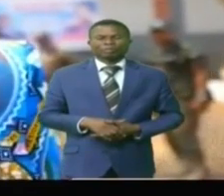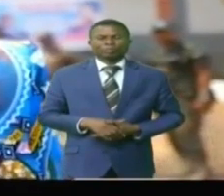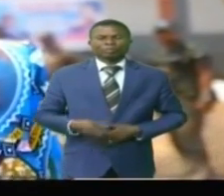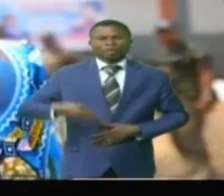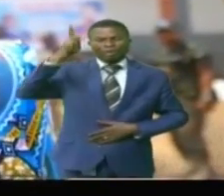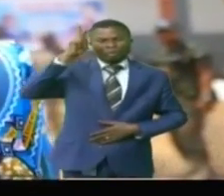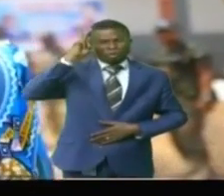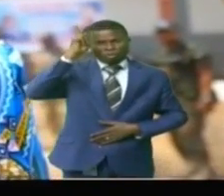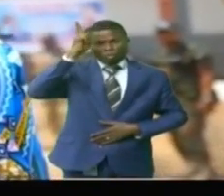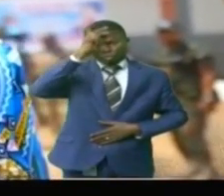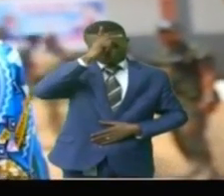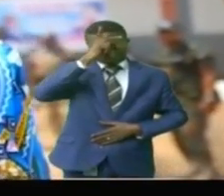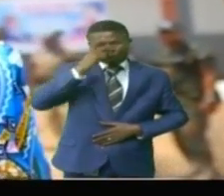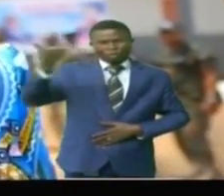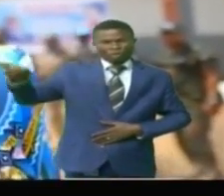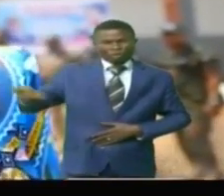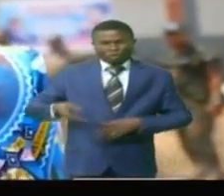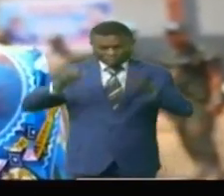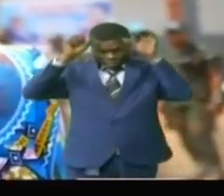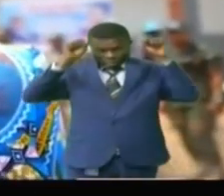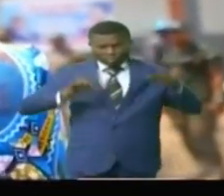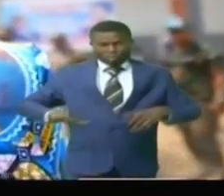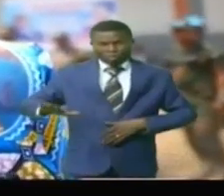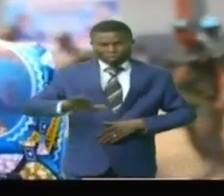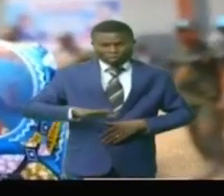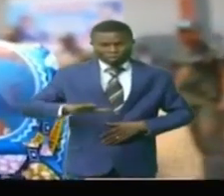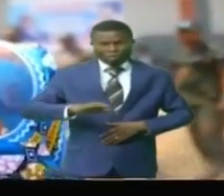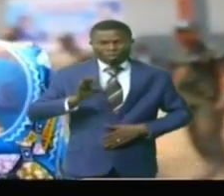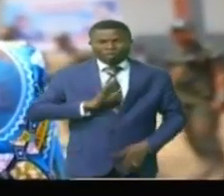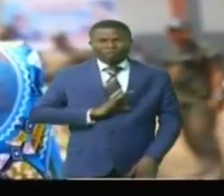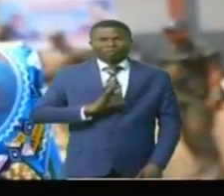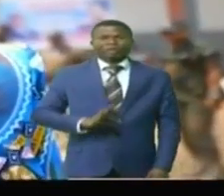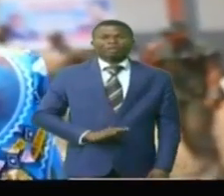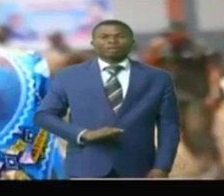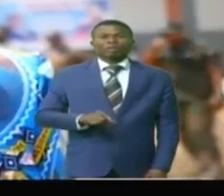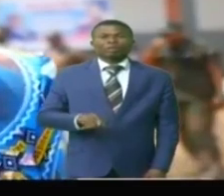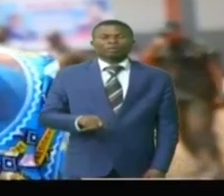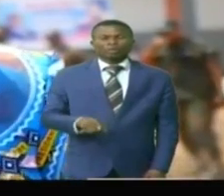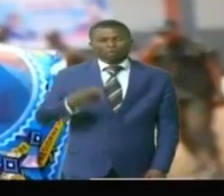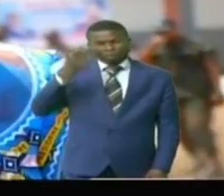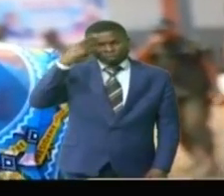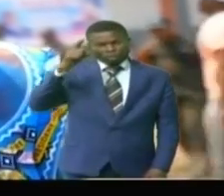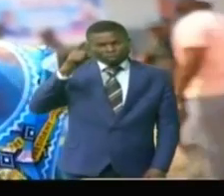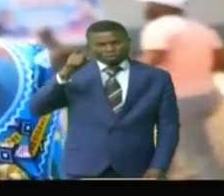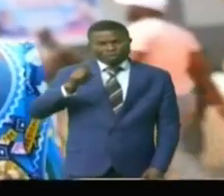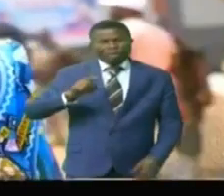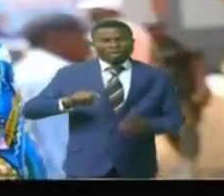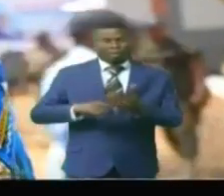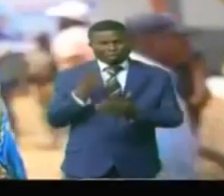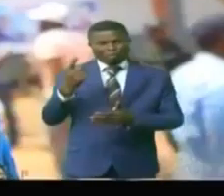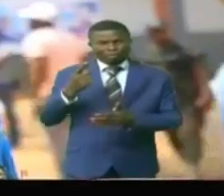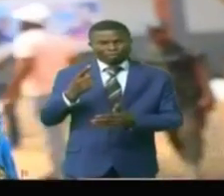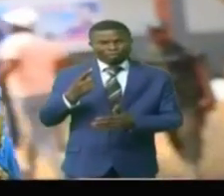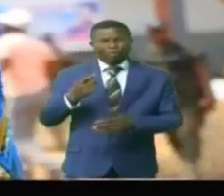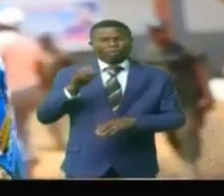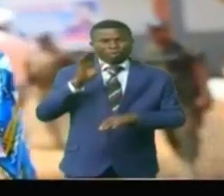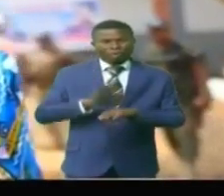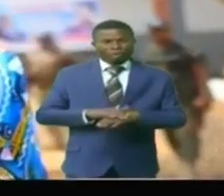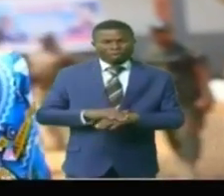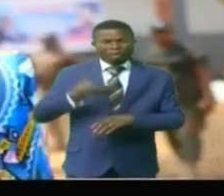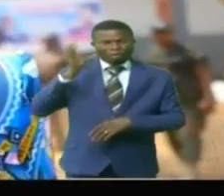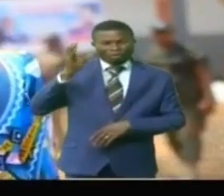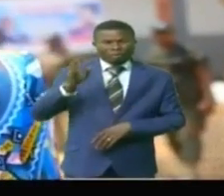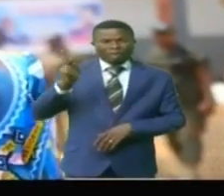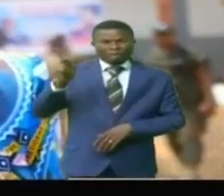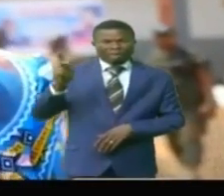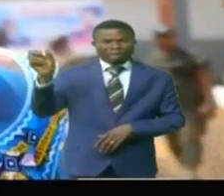Haut-Katanga qui reçoit le chef de l'État, Félix Antoine Tshisekedi. C'est pour sa première fois qu'il sera à Kasumbalesa en